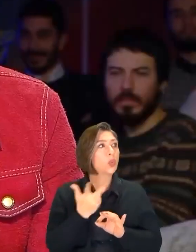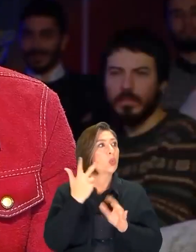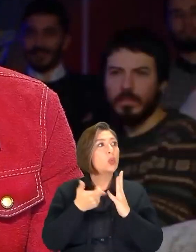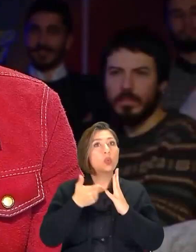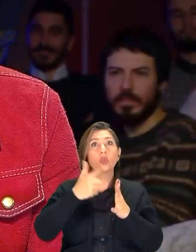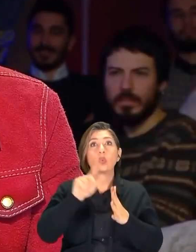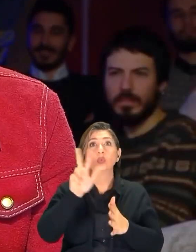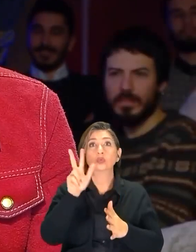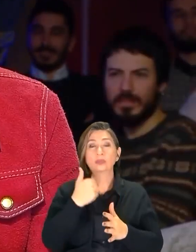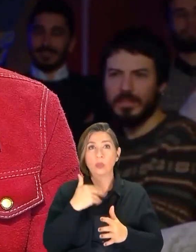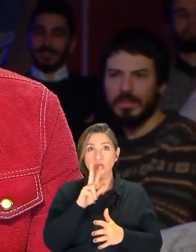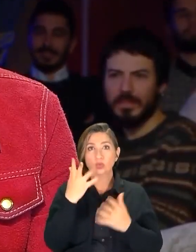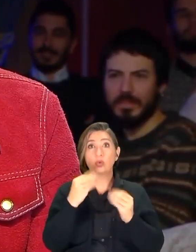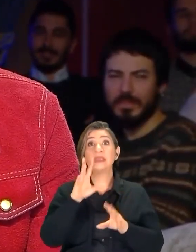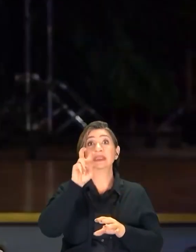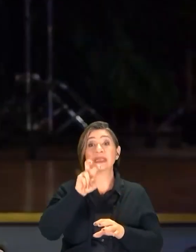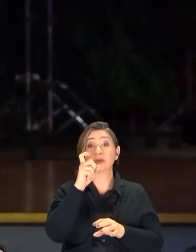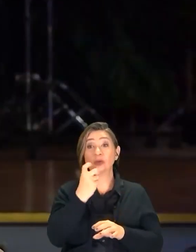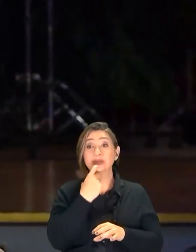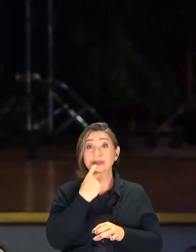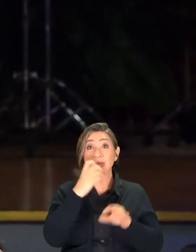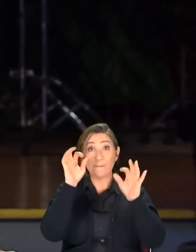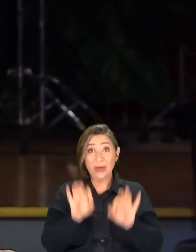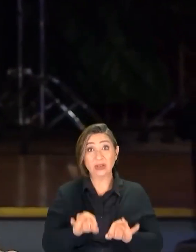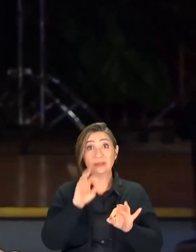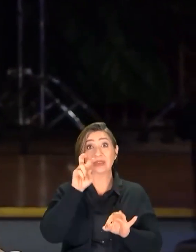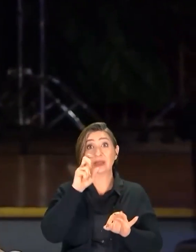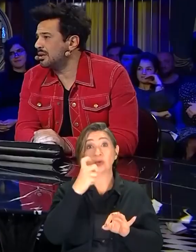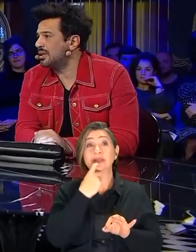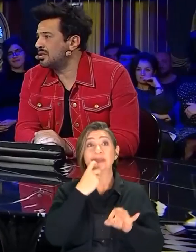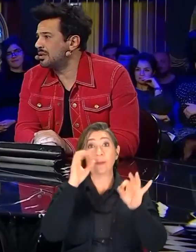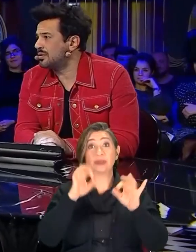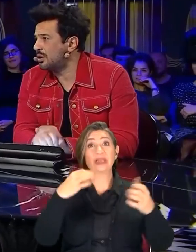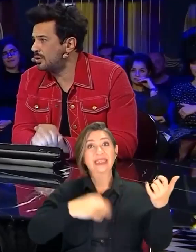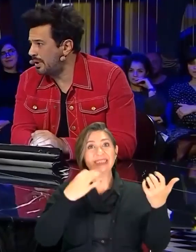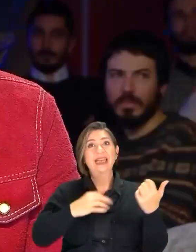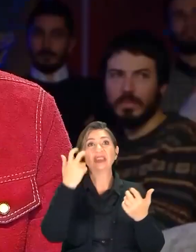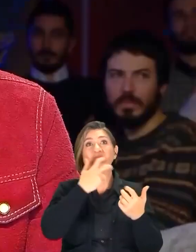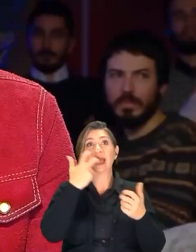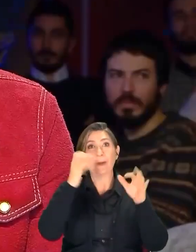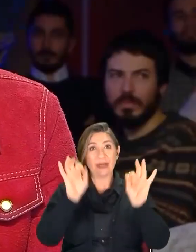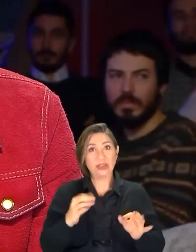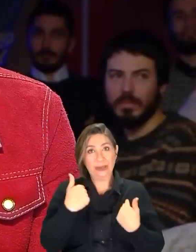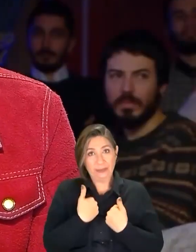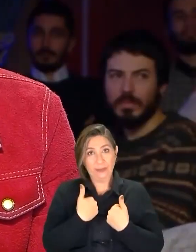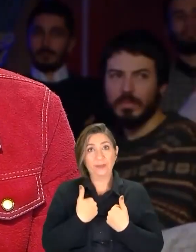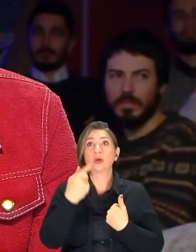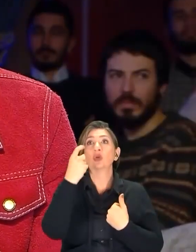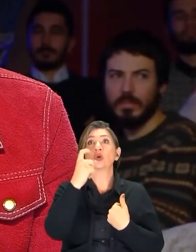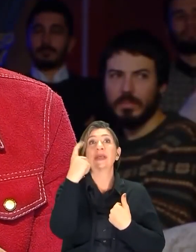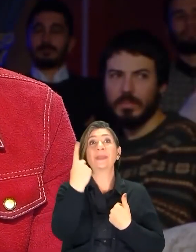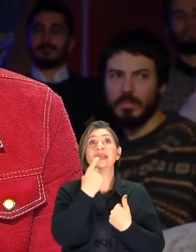olur ya ben daha benim 30 olmadı Ben si 89 yılında 89 yılında gitar çalıp şarkı söylemeye başladım